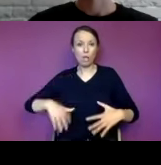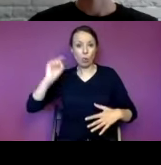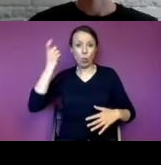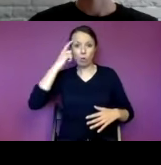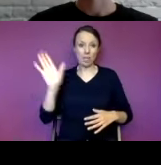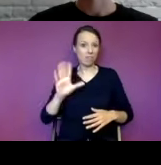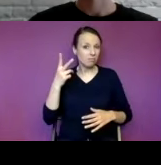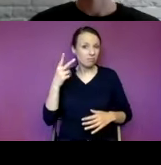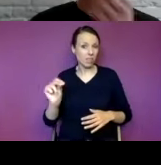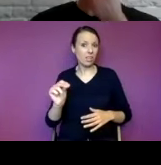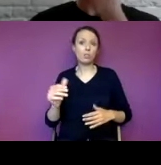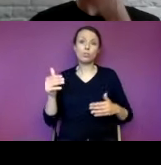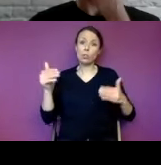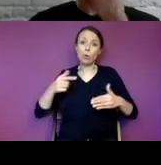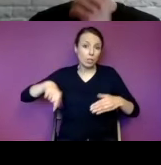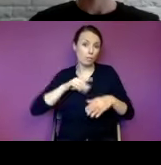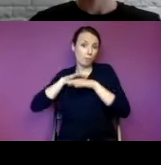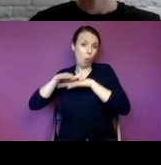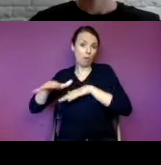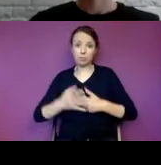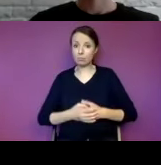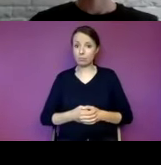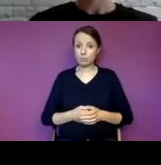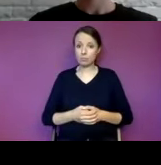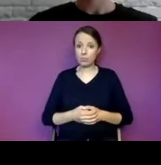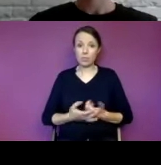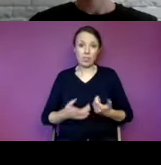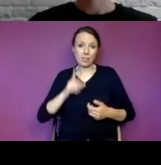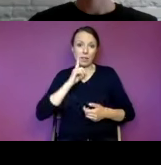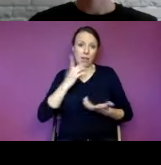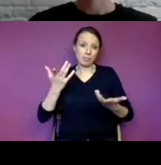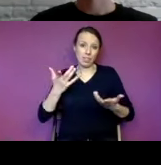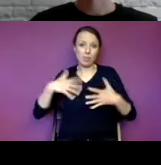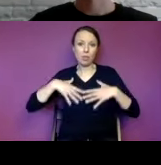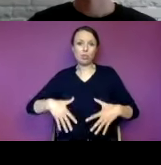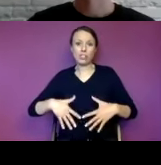i może na dobrą sprawę nic nie znaczy dla mieszkańców,